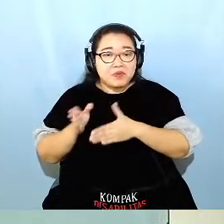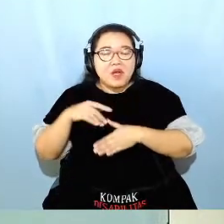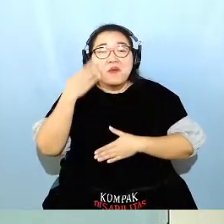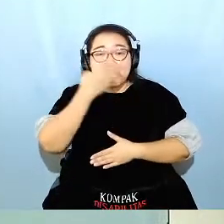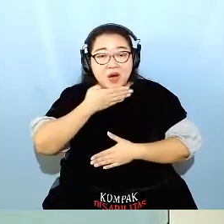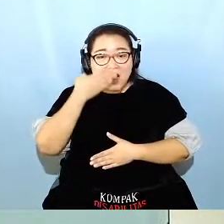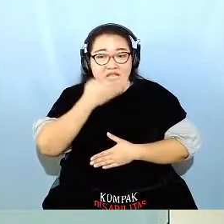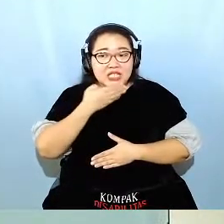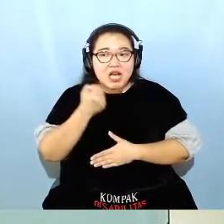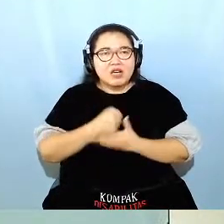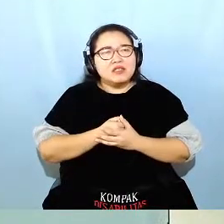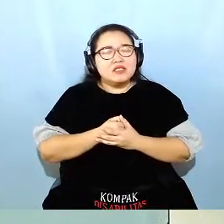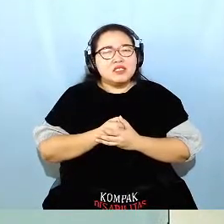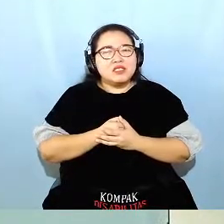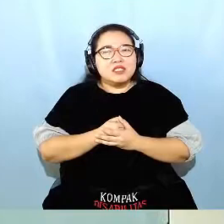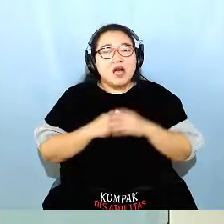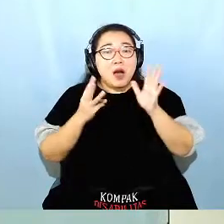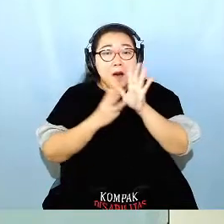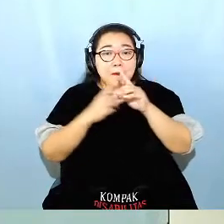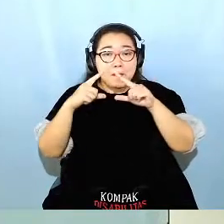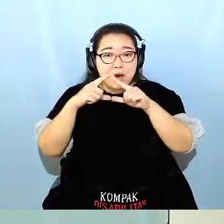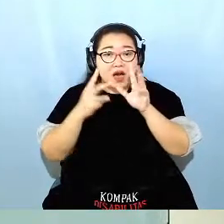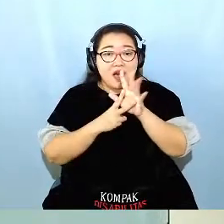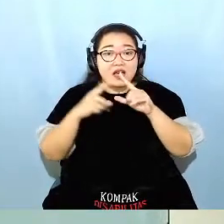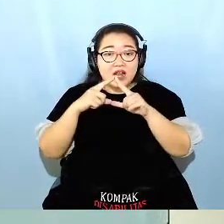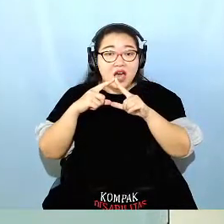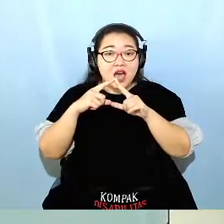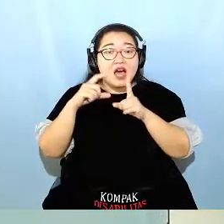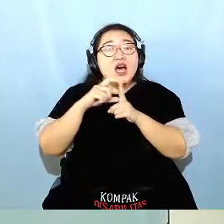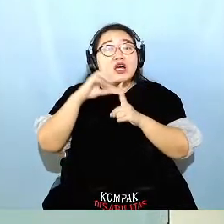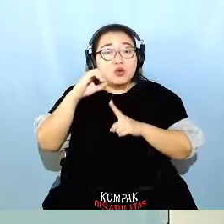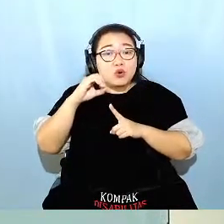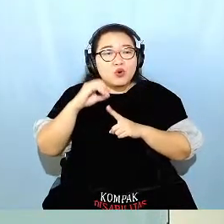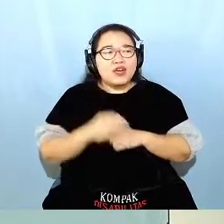itu untuk wartakan kabar sukacita Tuhan.